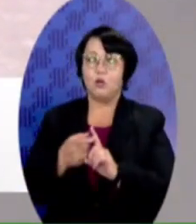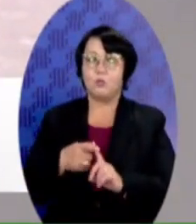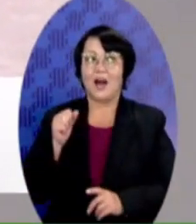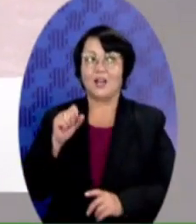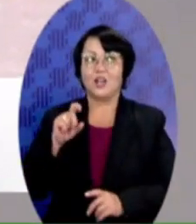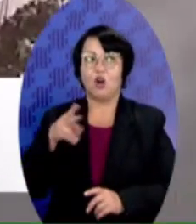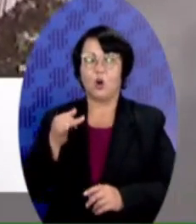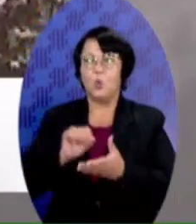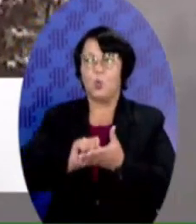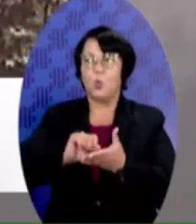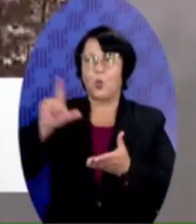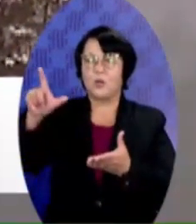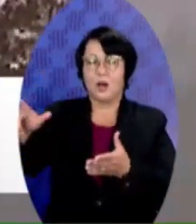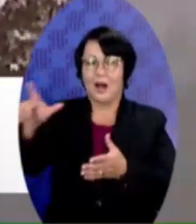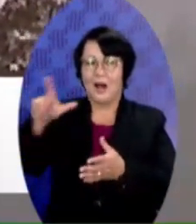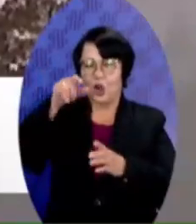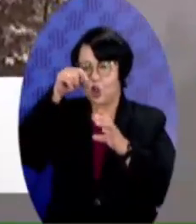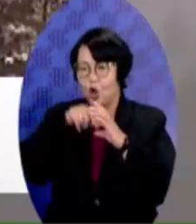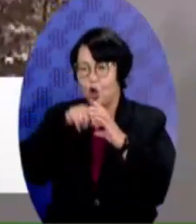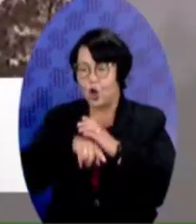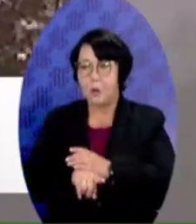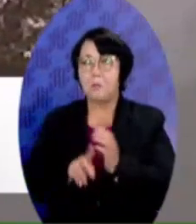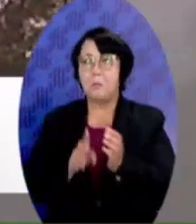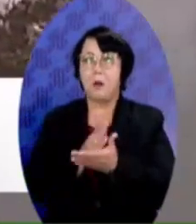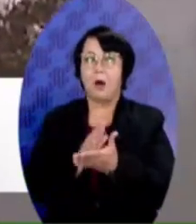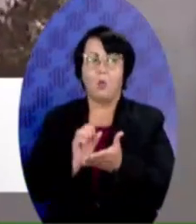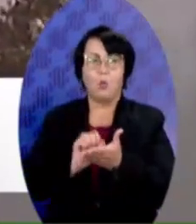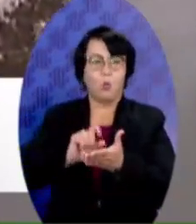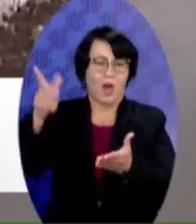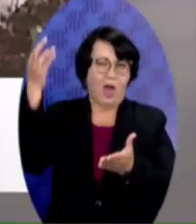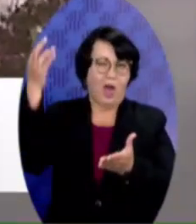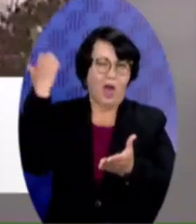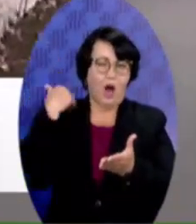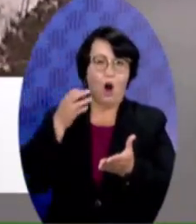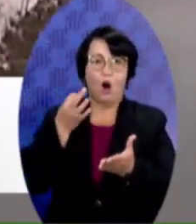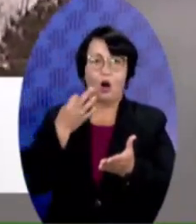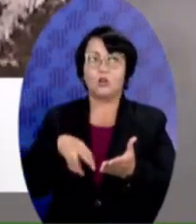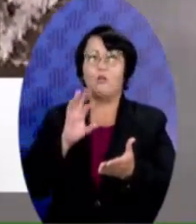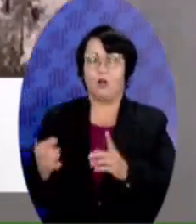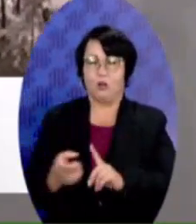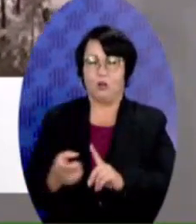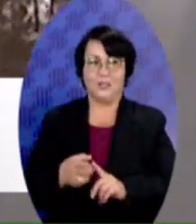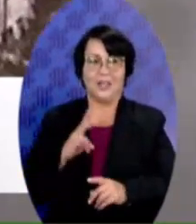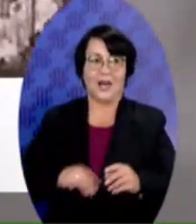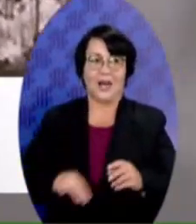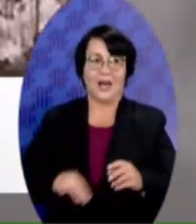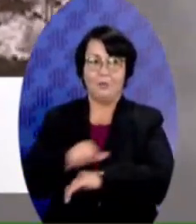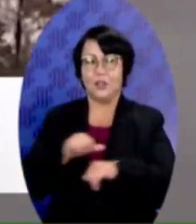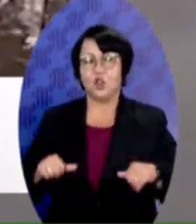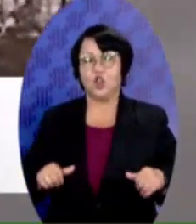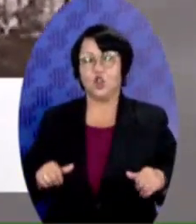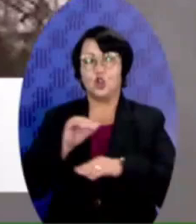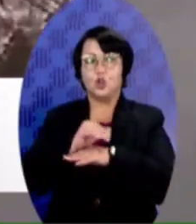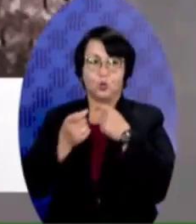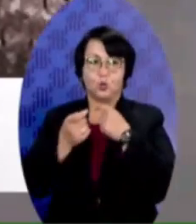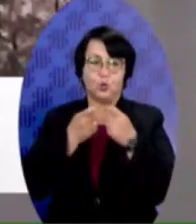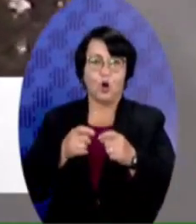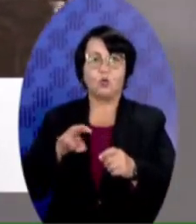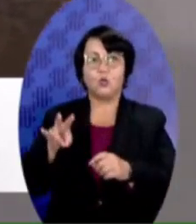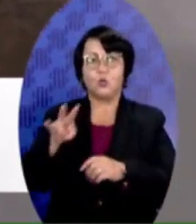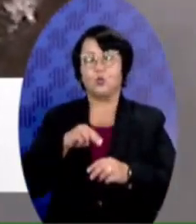ашигт малтмалын нөөц үхий уул юм а. Ноён уулыг анх 1995 онд Сэлэнг аймгийн иргэдийн төлөөлөгчийн хурлаас орон нутгийн тусгай хамгаалтанд авсан байдаг